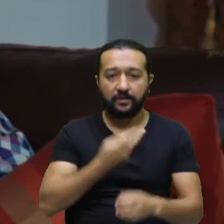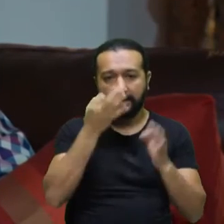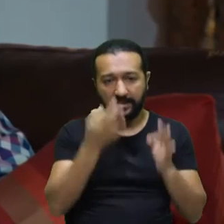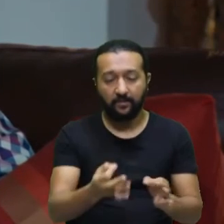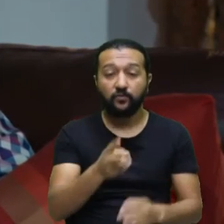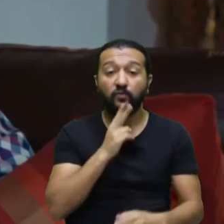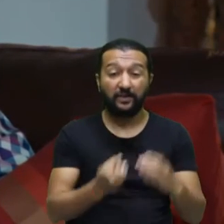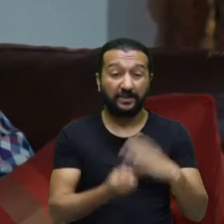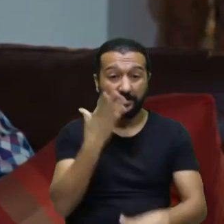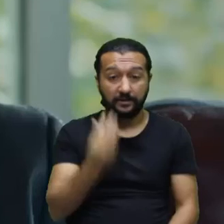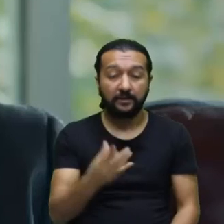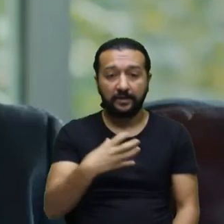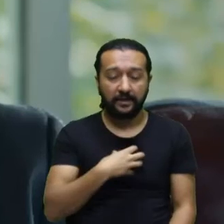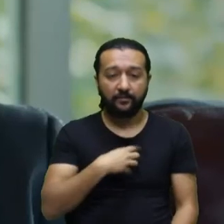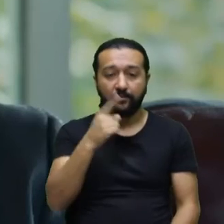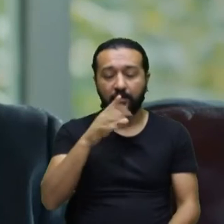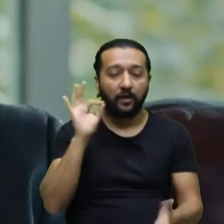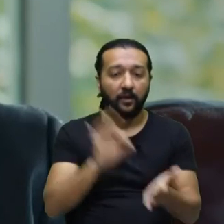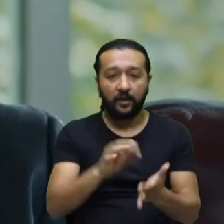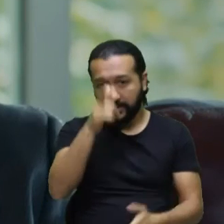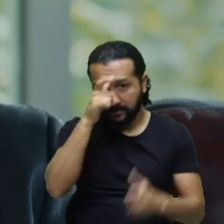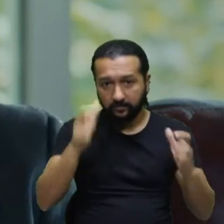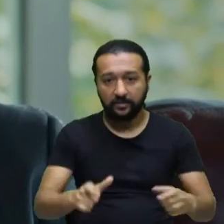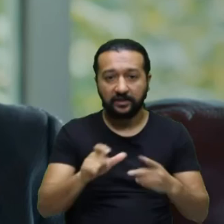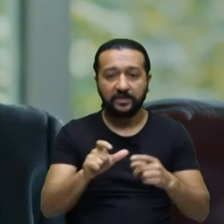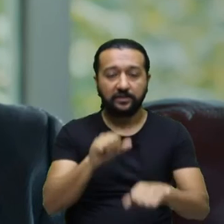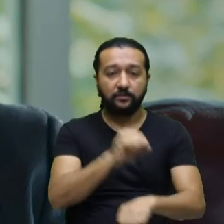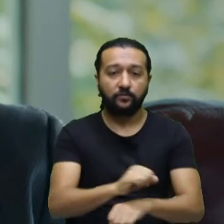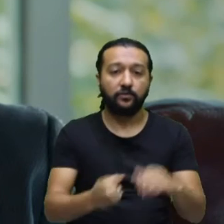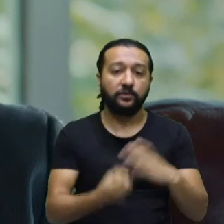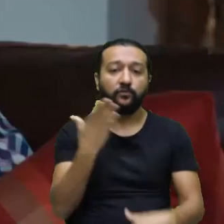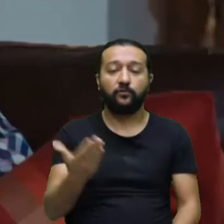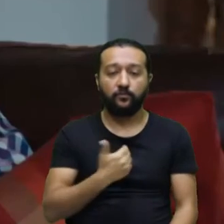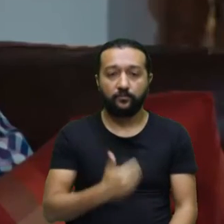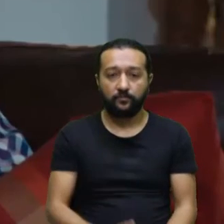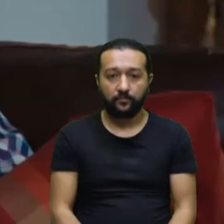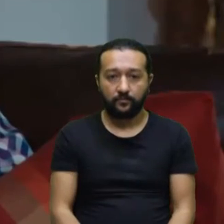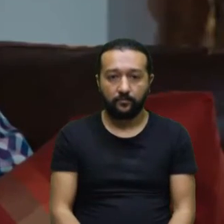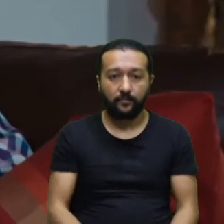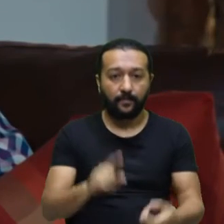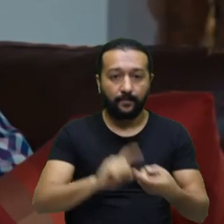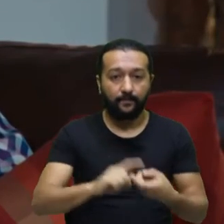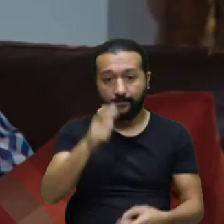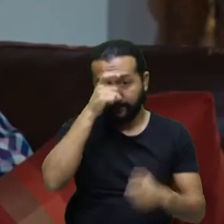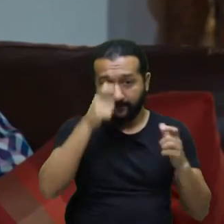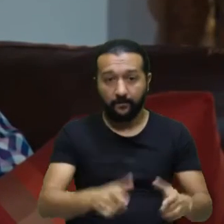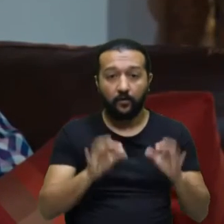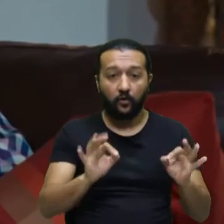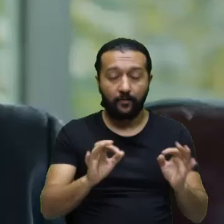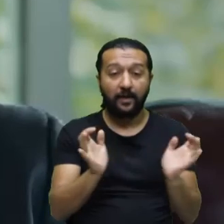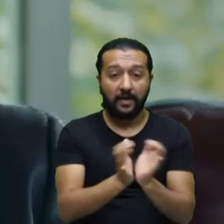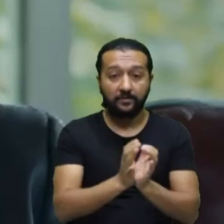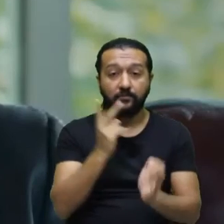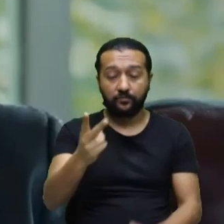Çalışmalarımız tam sonuç vermişken kendimi bir anda Irak'ta bir şerit hücresinde buluyorum. Ve Türkiye'nin en